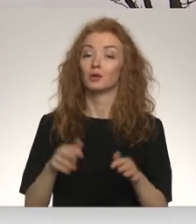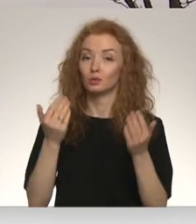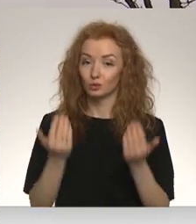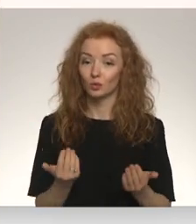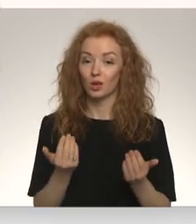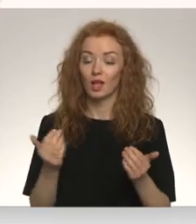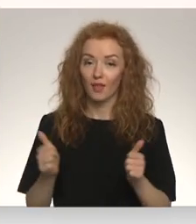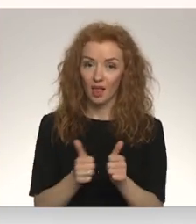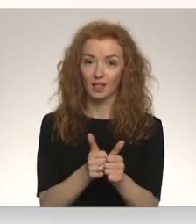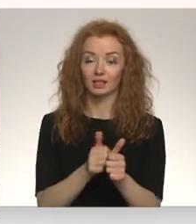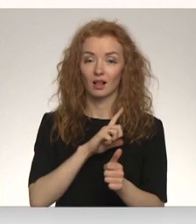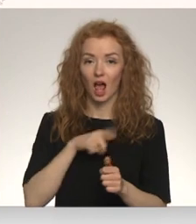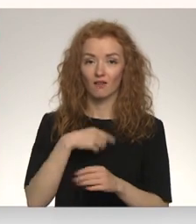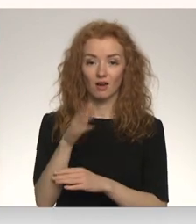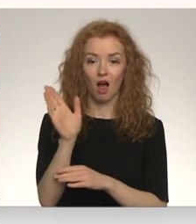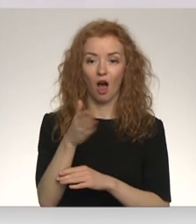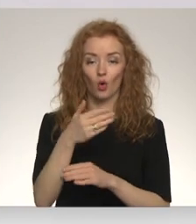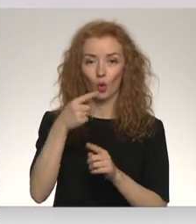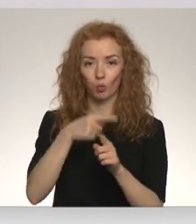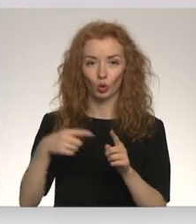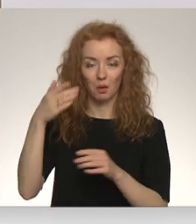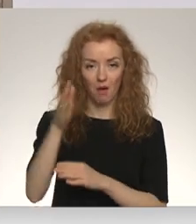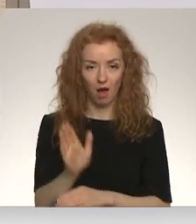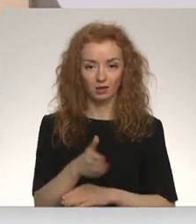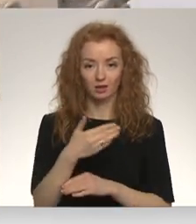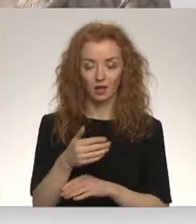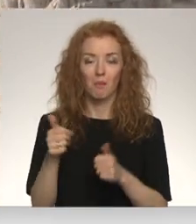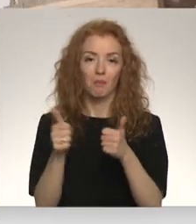līdzās Latvijas karogiem, kas nolaisti pusmastā, plīvo